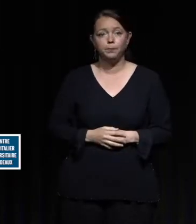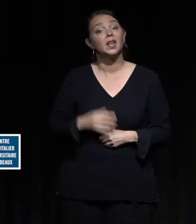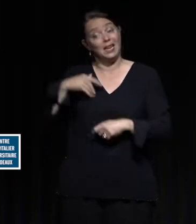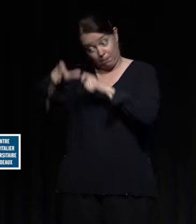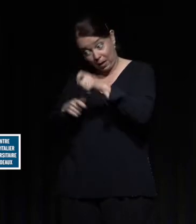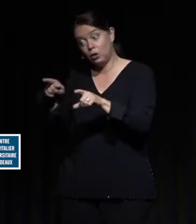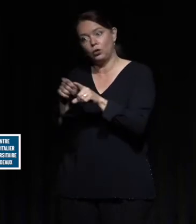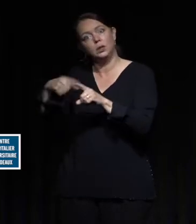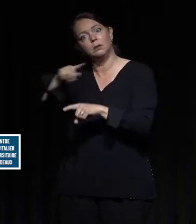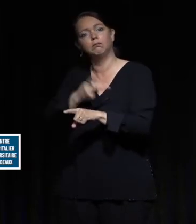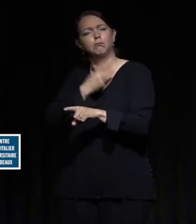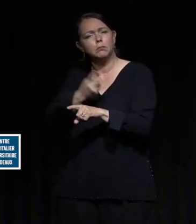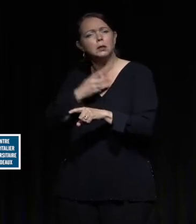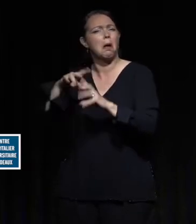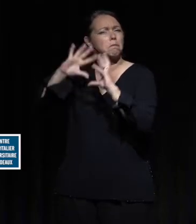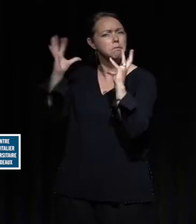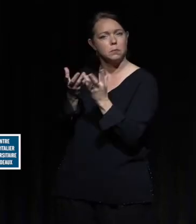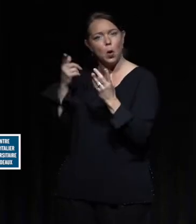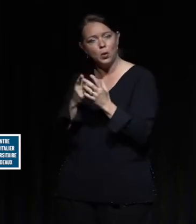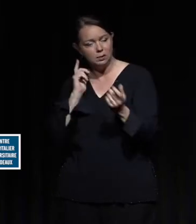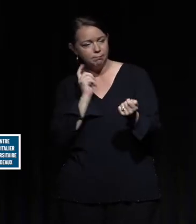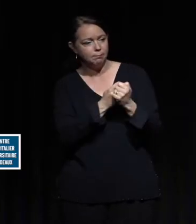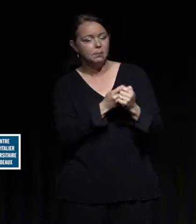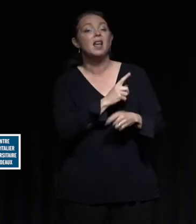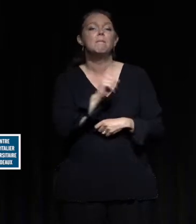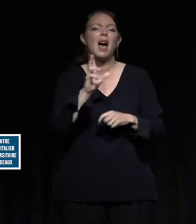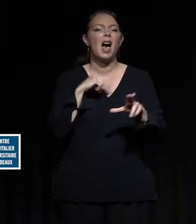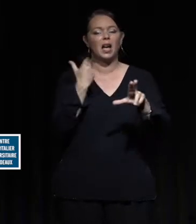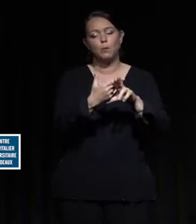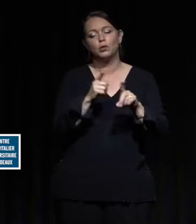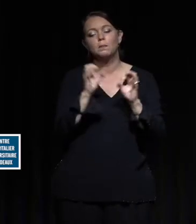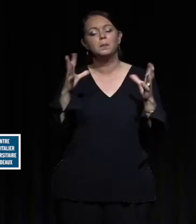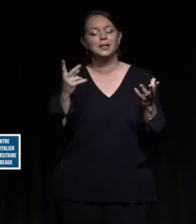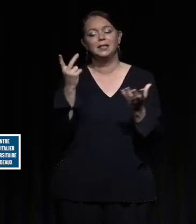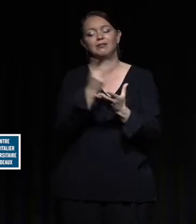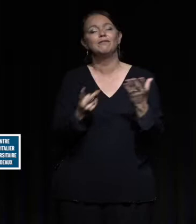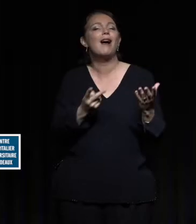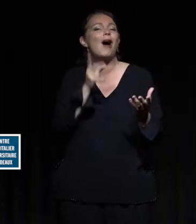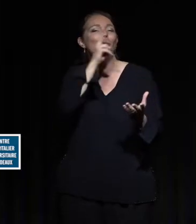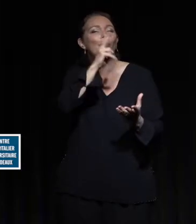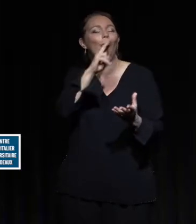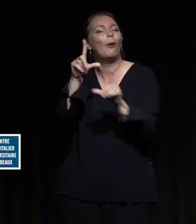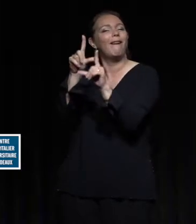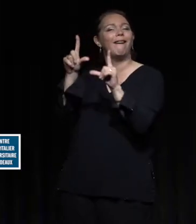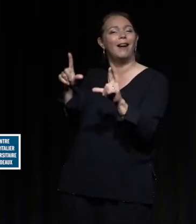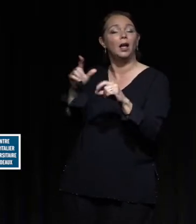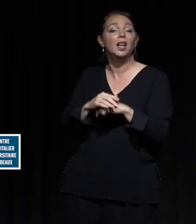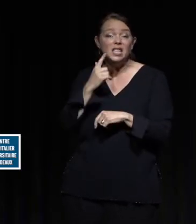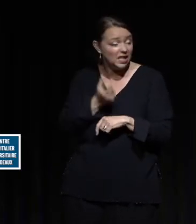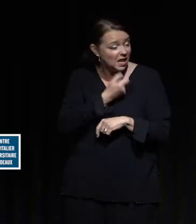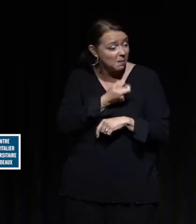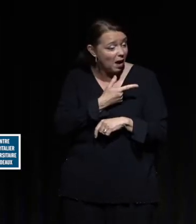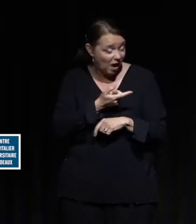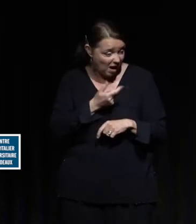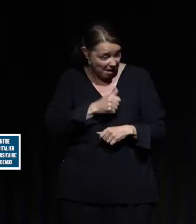s'intéresse aussi aux patientes au lieu de leur faire des réponses, comme vous le voyez sur le petit schéma humoristique, c'est-à-dire si vous avez mal, prenez un comprimé de